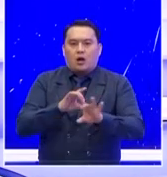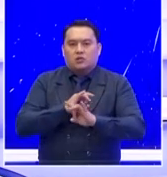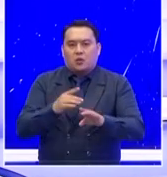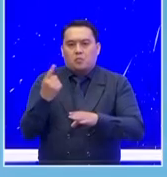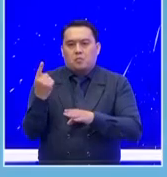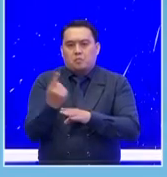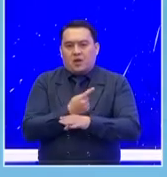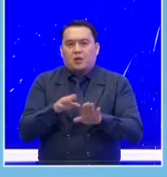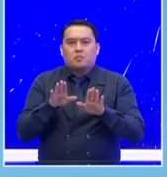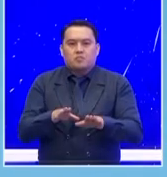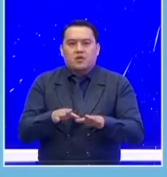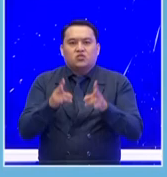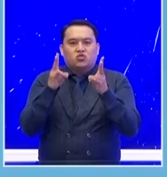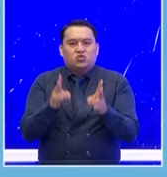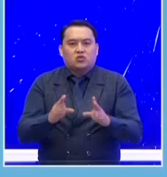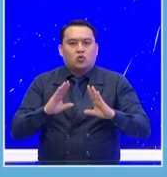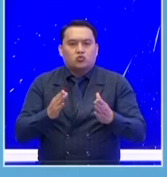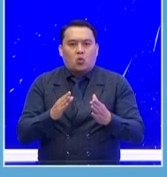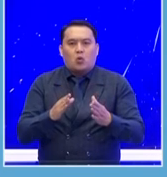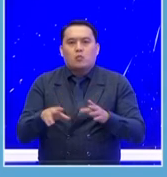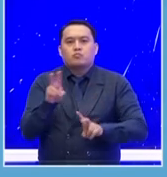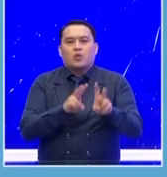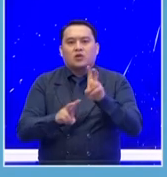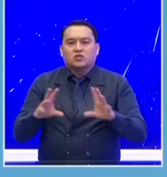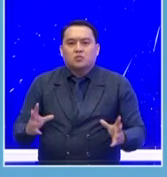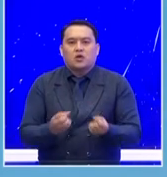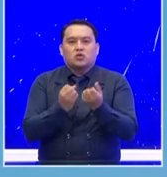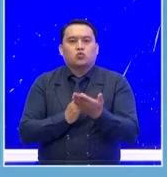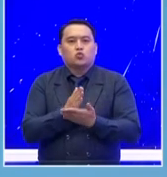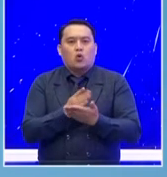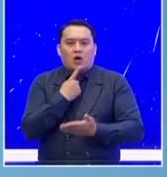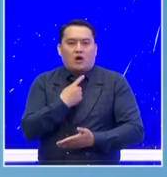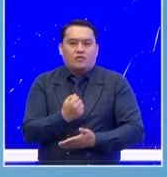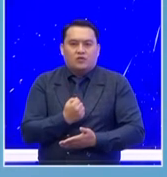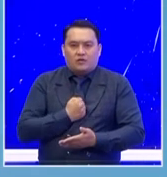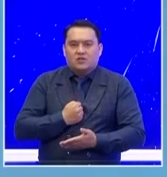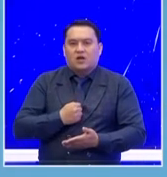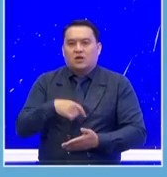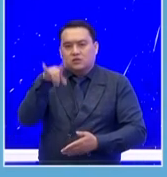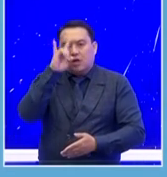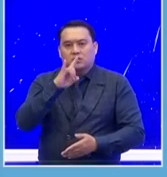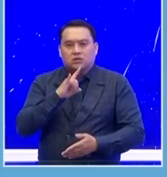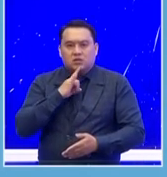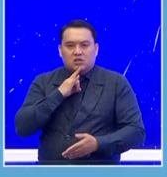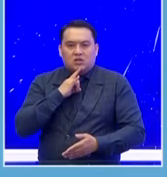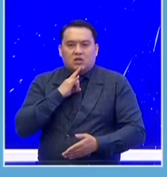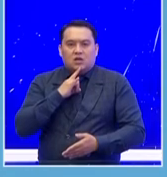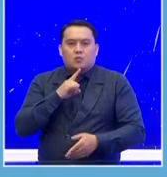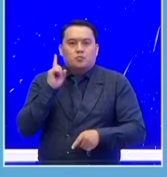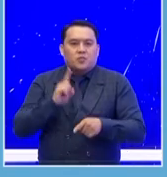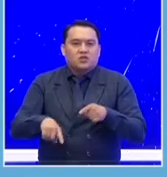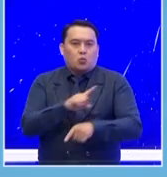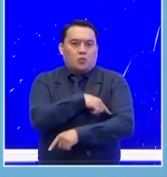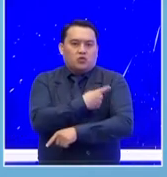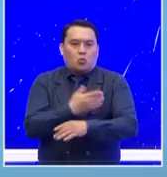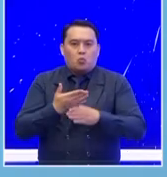КИЗ. Первой на место крушения прибыла наземная поисково-спасательная служба военно-воздушных сил Казахстана. Экстренную